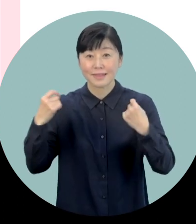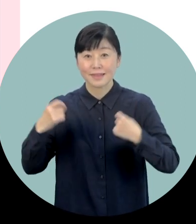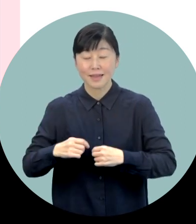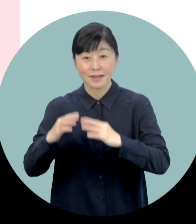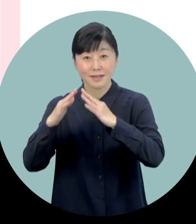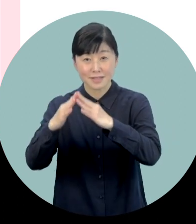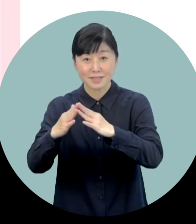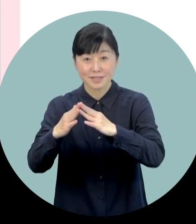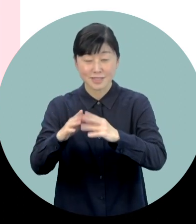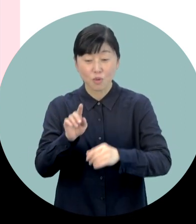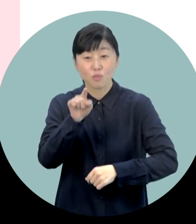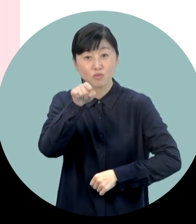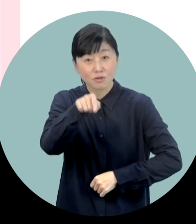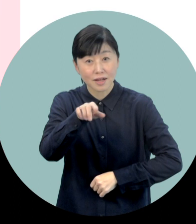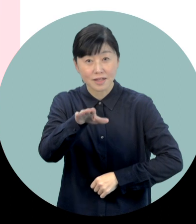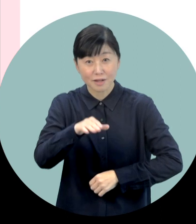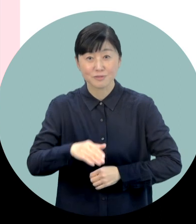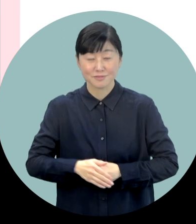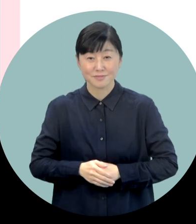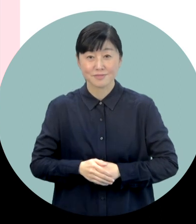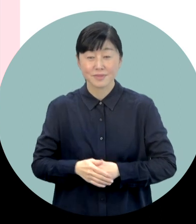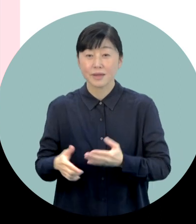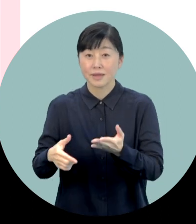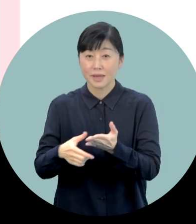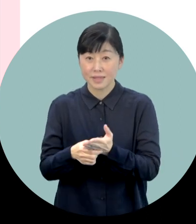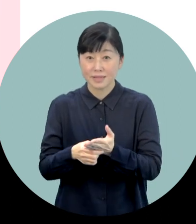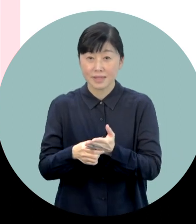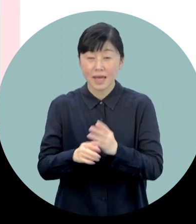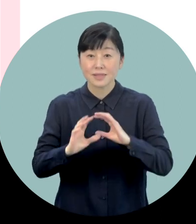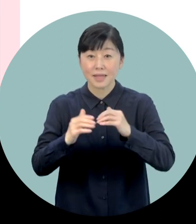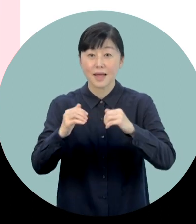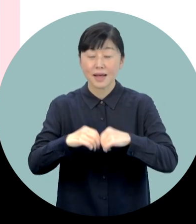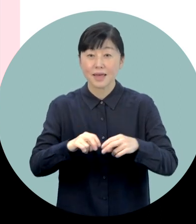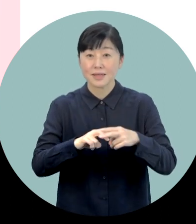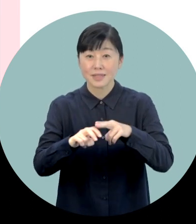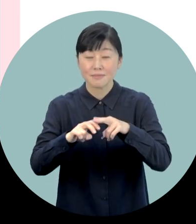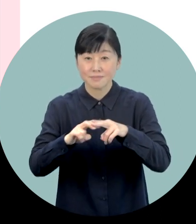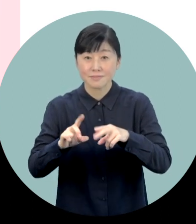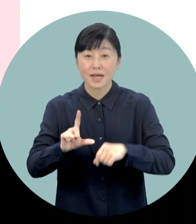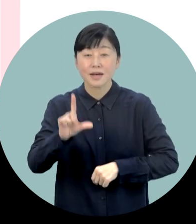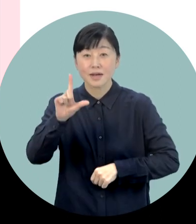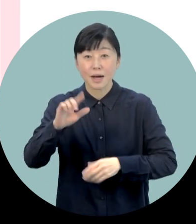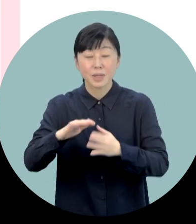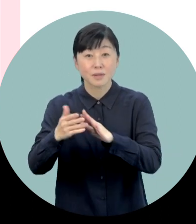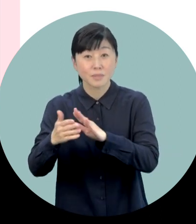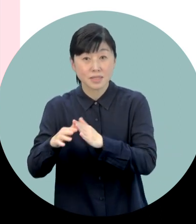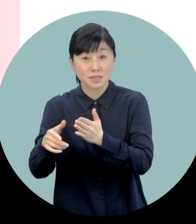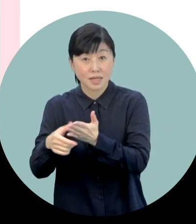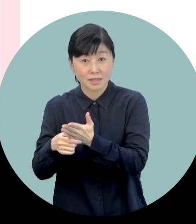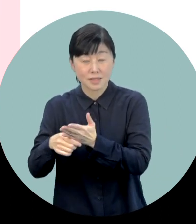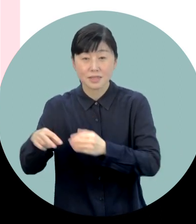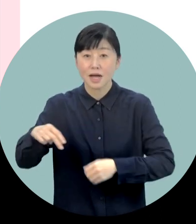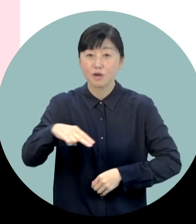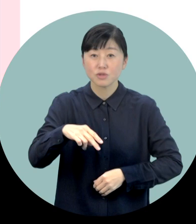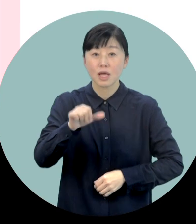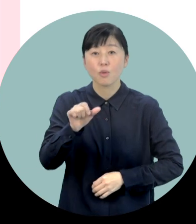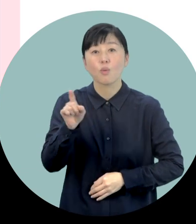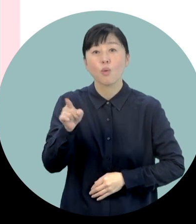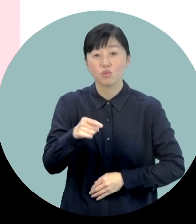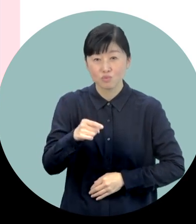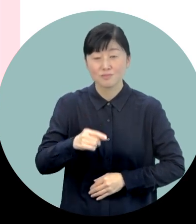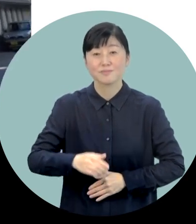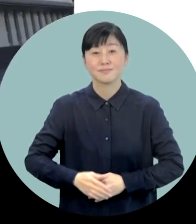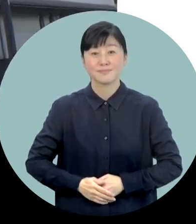向かいにあります。最寄りの東急世田谷線上町駅から徒歩でおよそ5分です